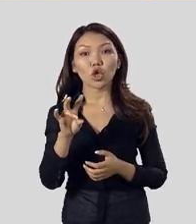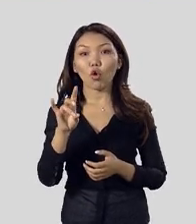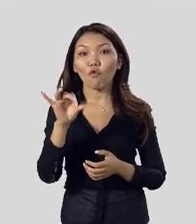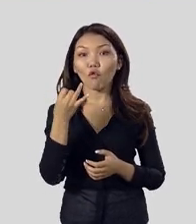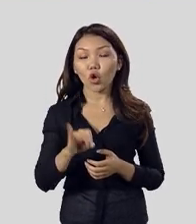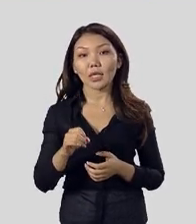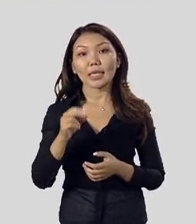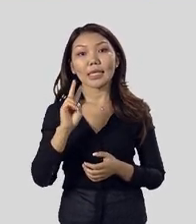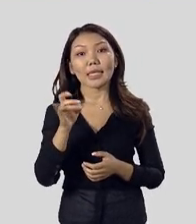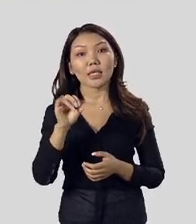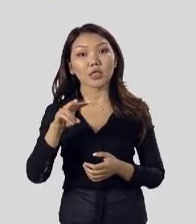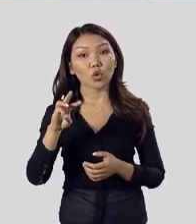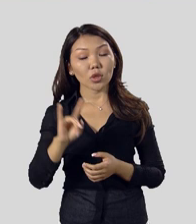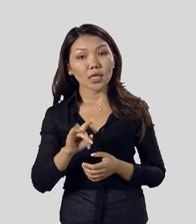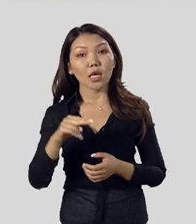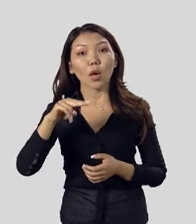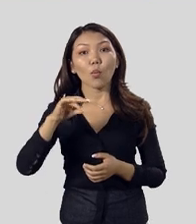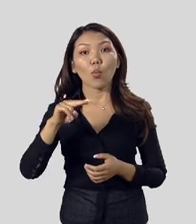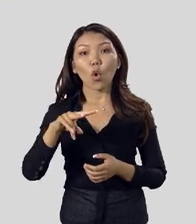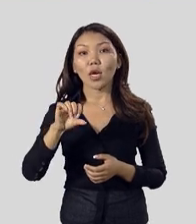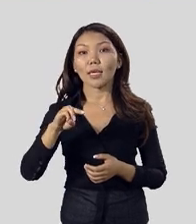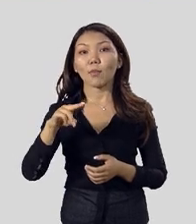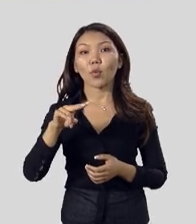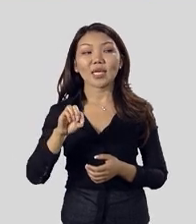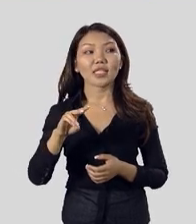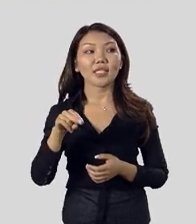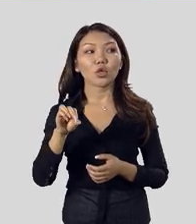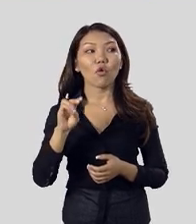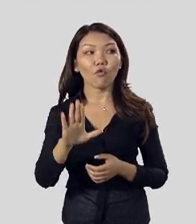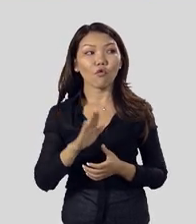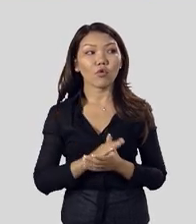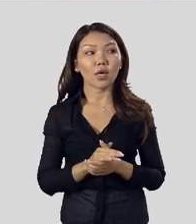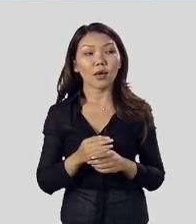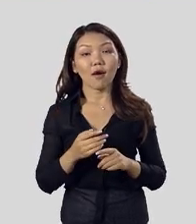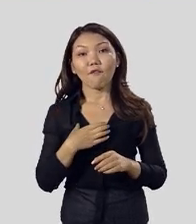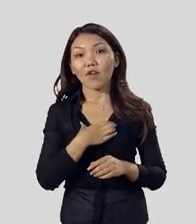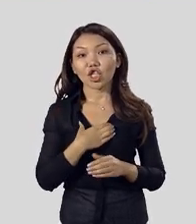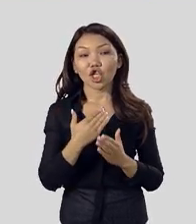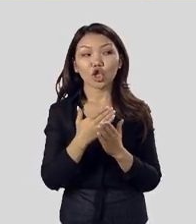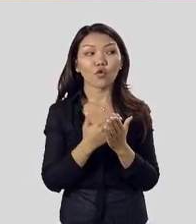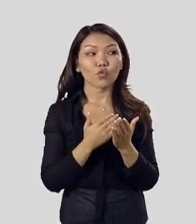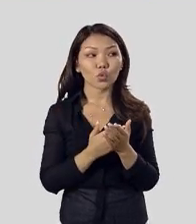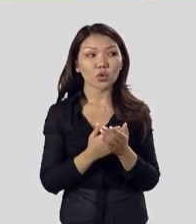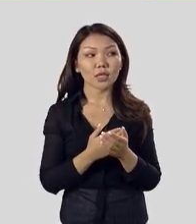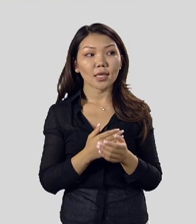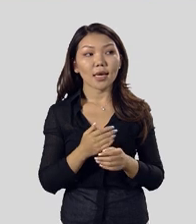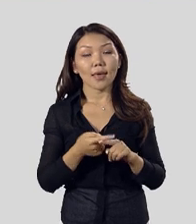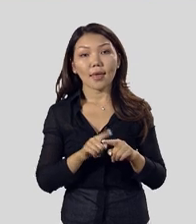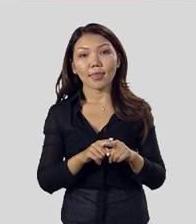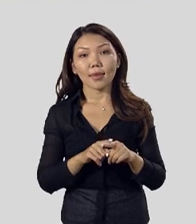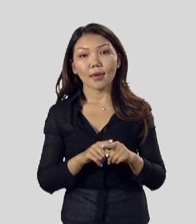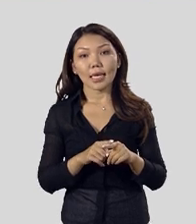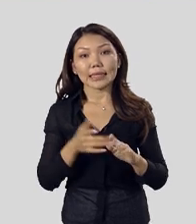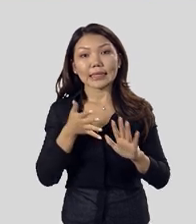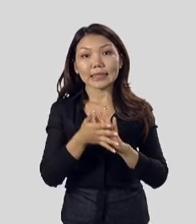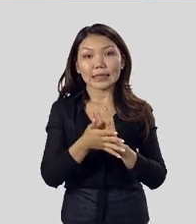и полипептида важнейшая функция рибосом этот синтез дука их количество в